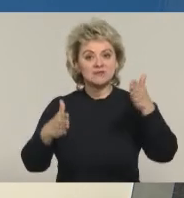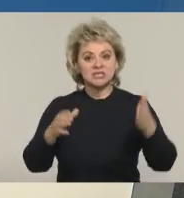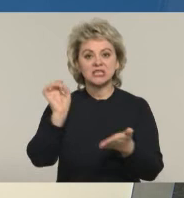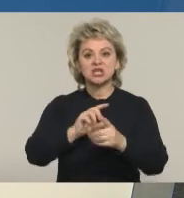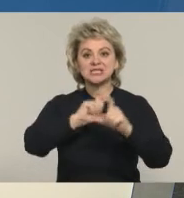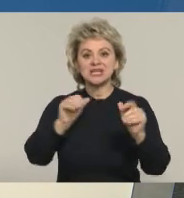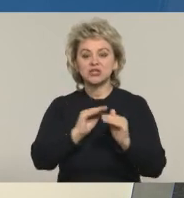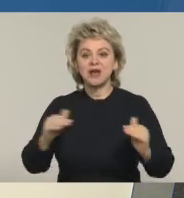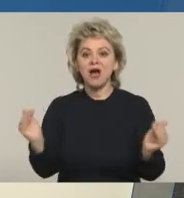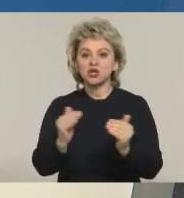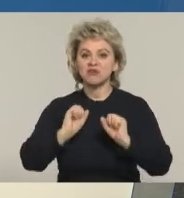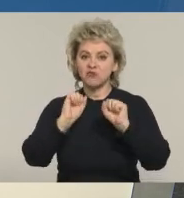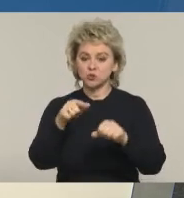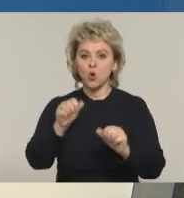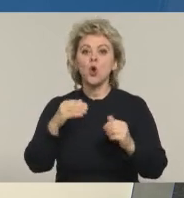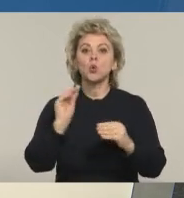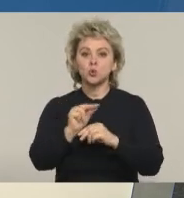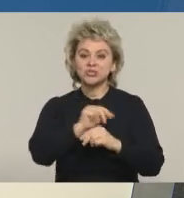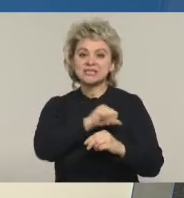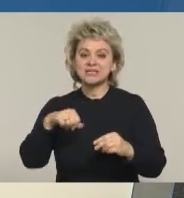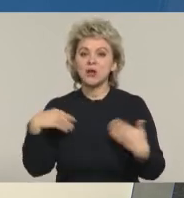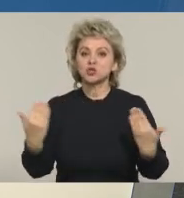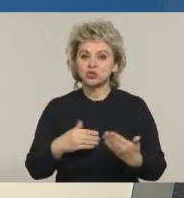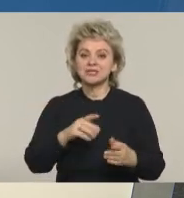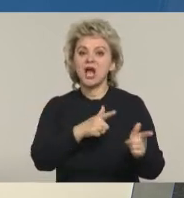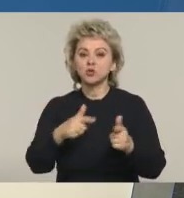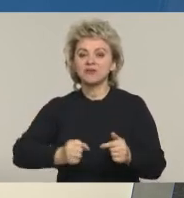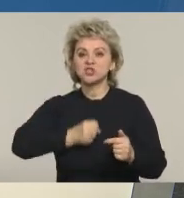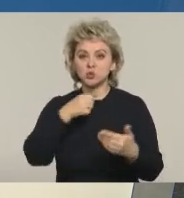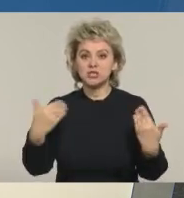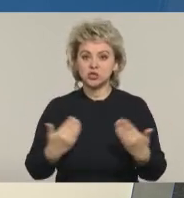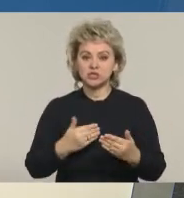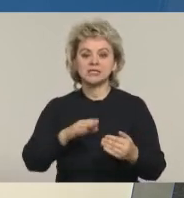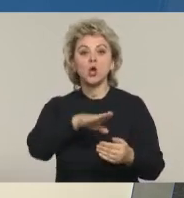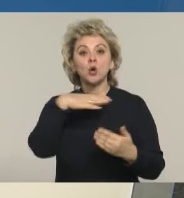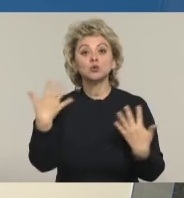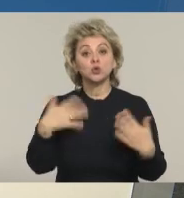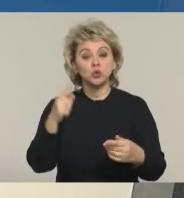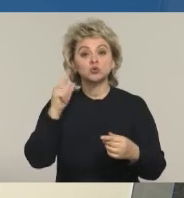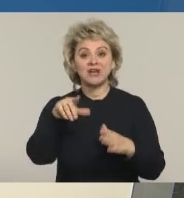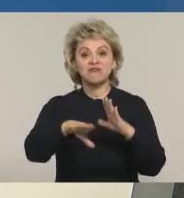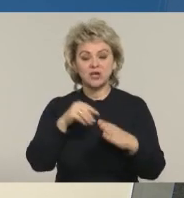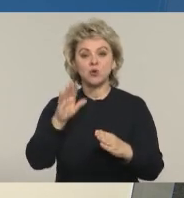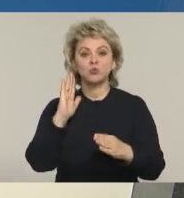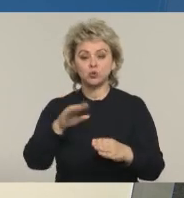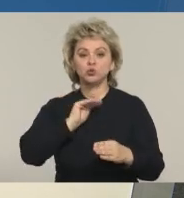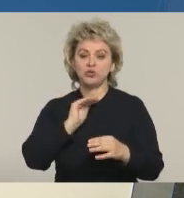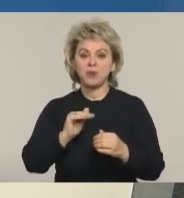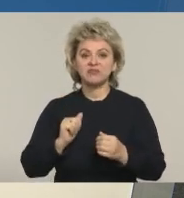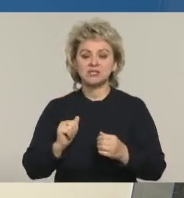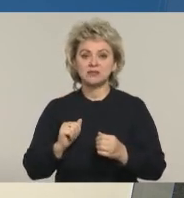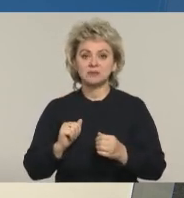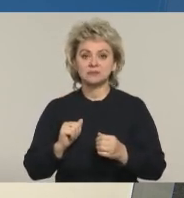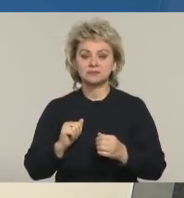стенах центра детей с ограниченными возможностями учат жить самостоятельно и готовят к взрослой жизни. Многие уже определились с